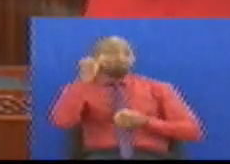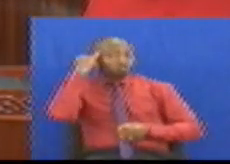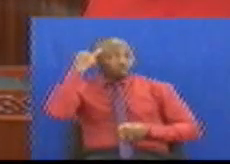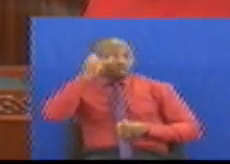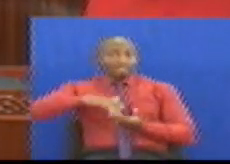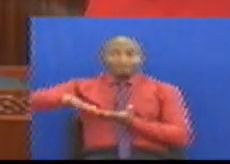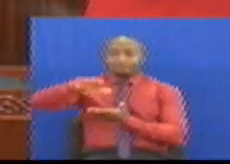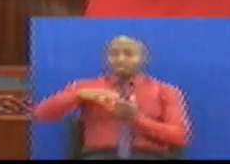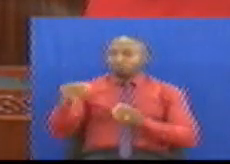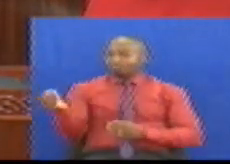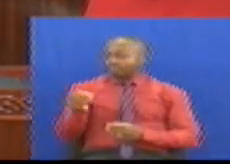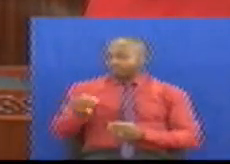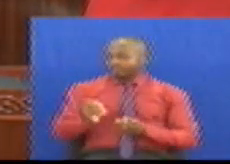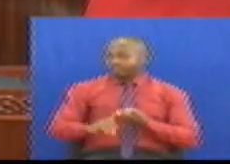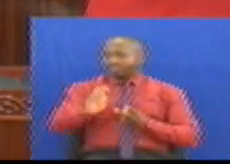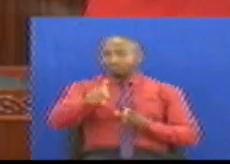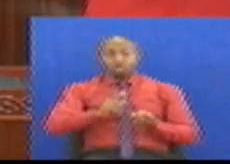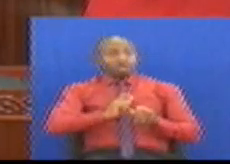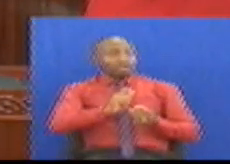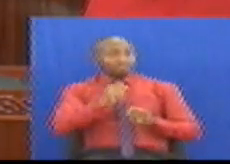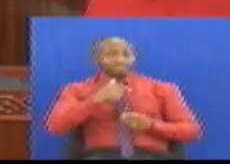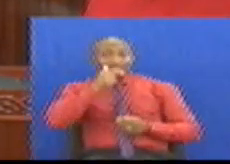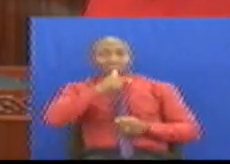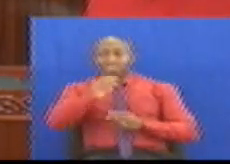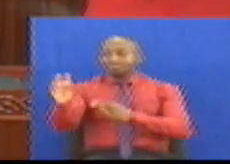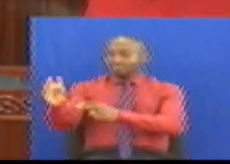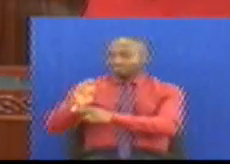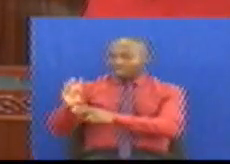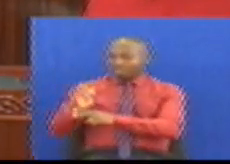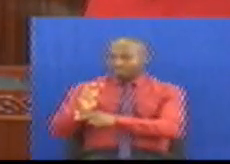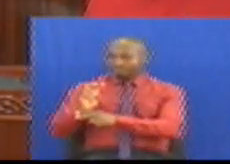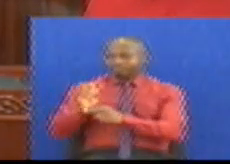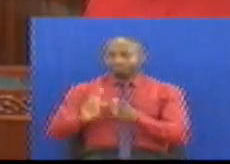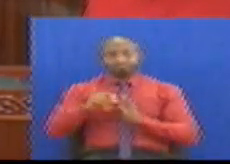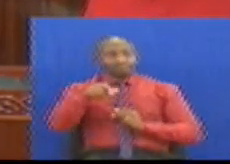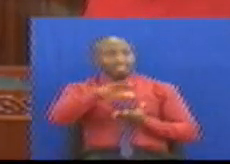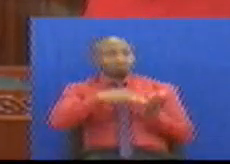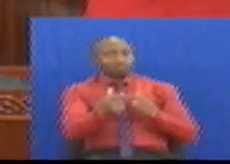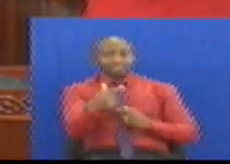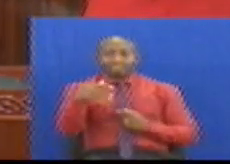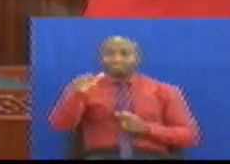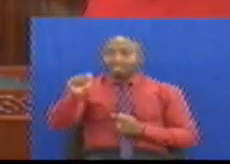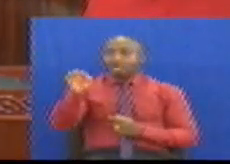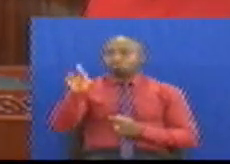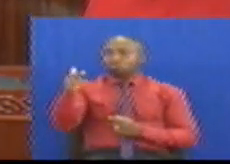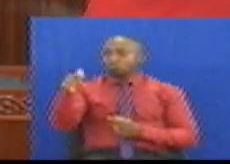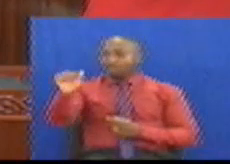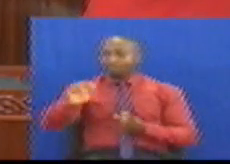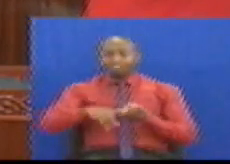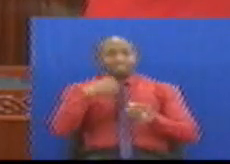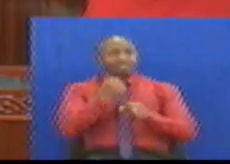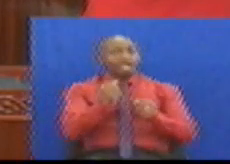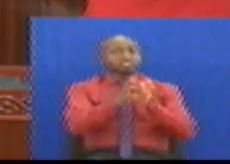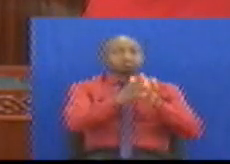machache yanayosimamiwa na ofisi ya Rais TAMISEMI. Eneo la kwanza ni Tarula. Pamoja na kazi kubwa inayofanywa na